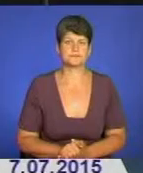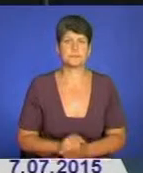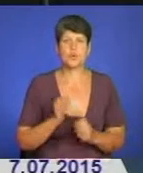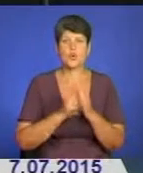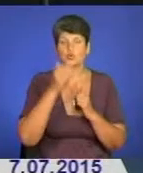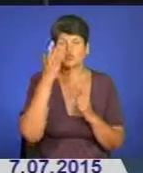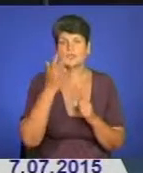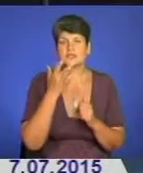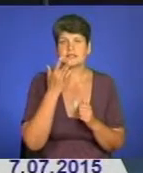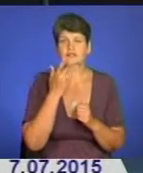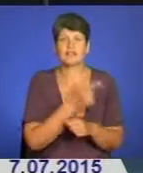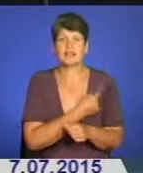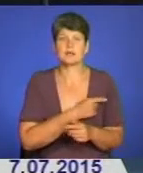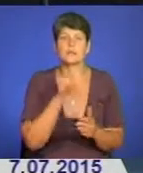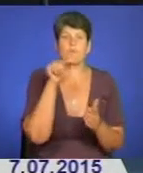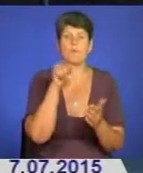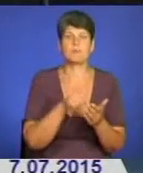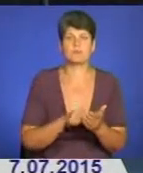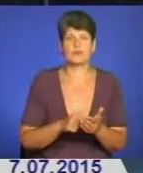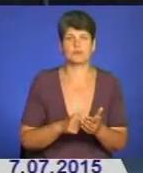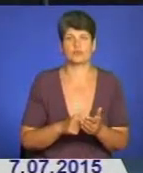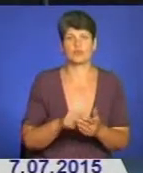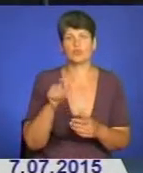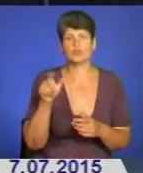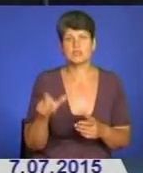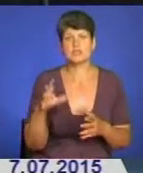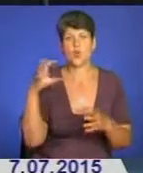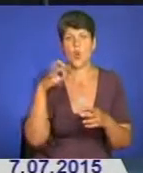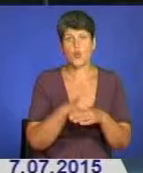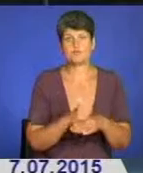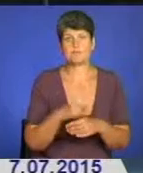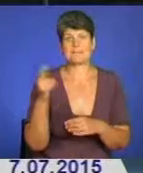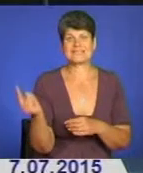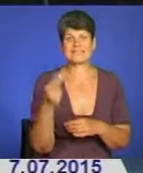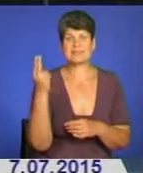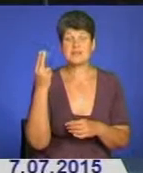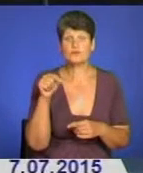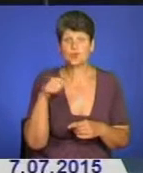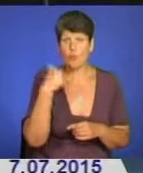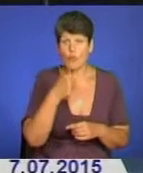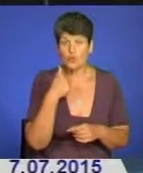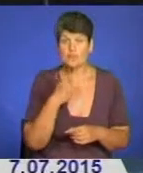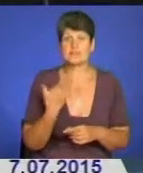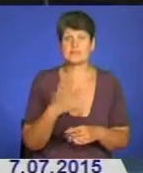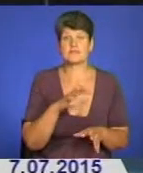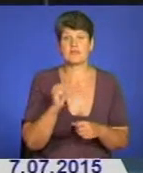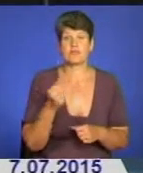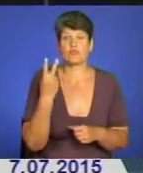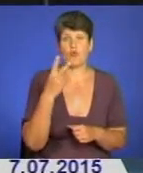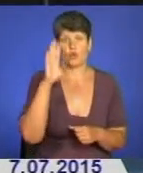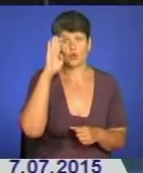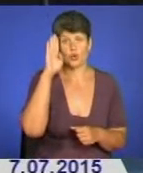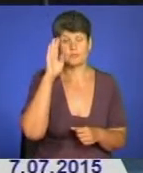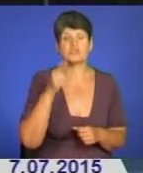Щоліта до лікарень краю потрапляють пацієнти з укусами змій. Цього року до обласної дитячої лікарні госпіталізували двох хлопців. Чим